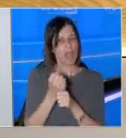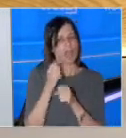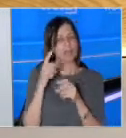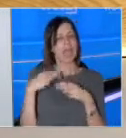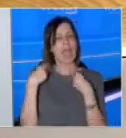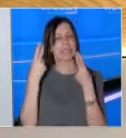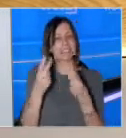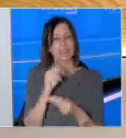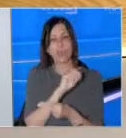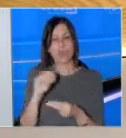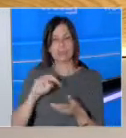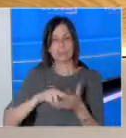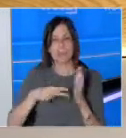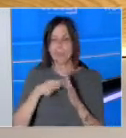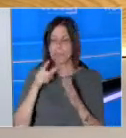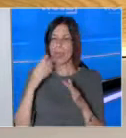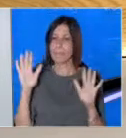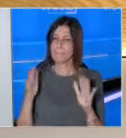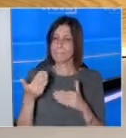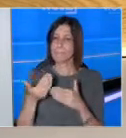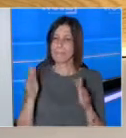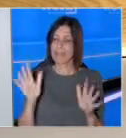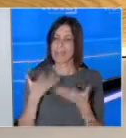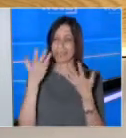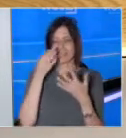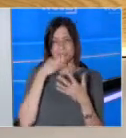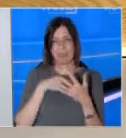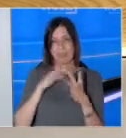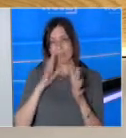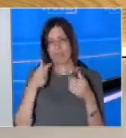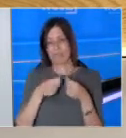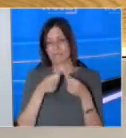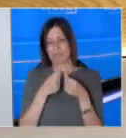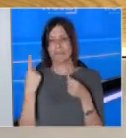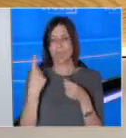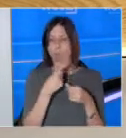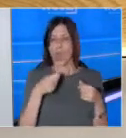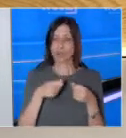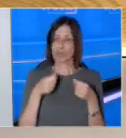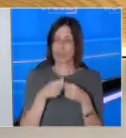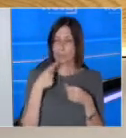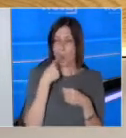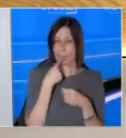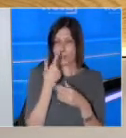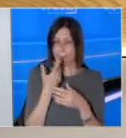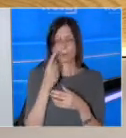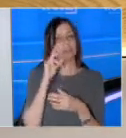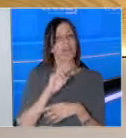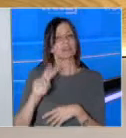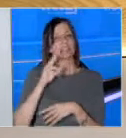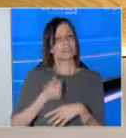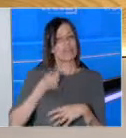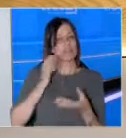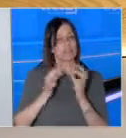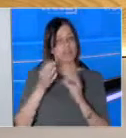את העניינים הפוליטיים האלו בהקדם, ותשימו לב למה שהשותפים, כל השותפים האלו אומרים. איילת שקד, שרת